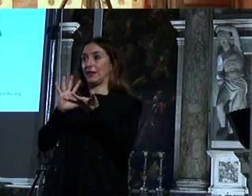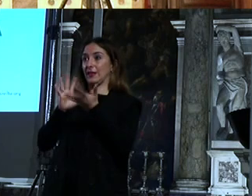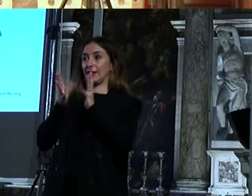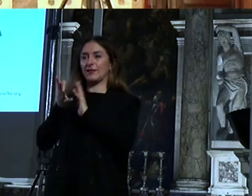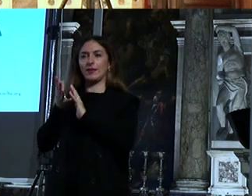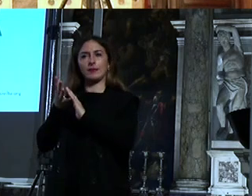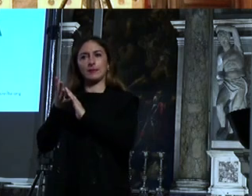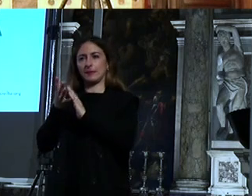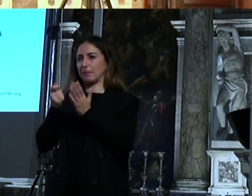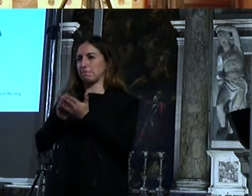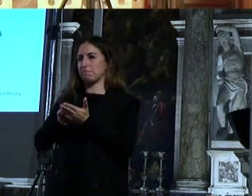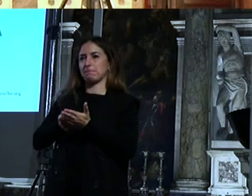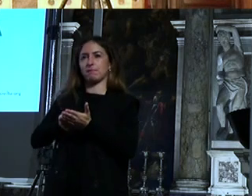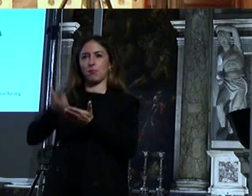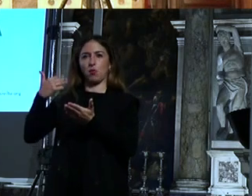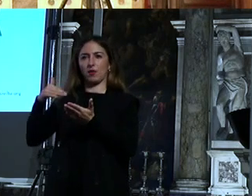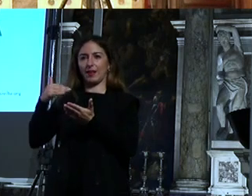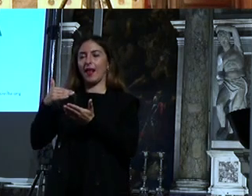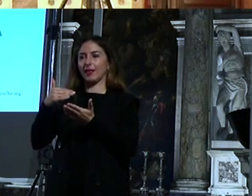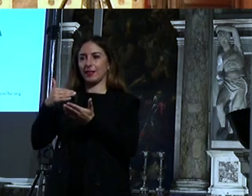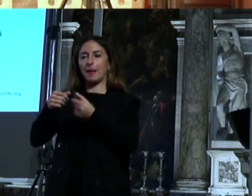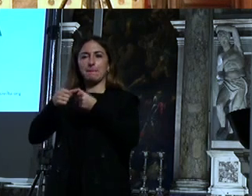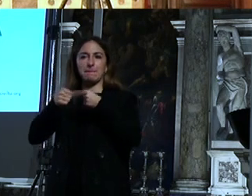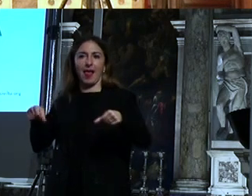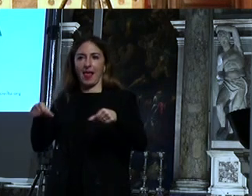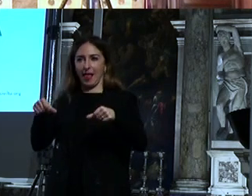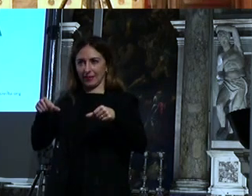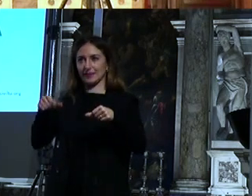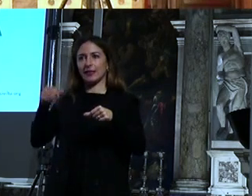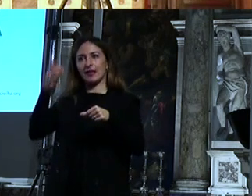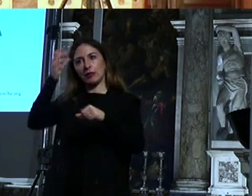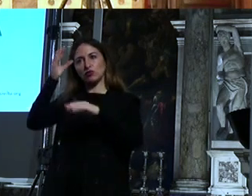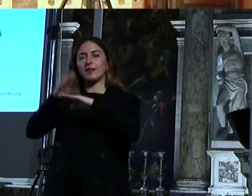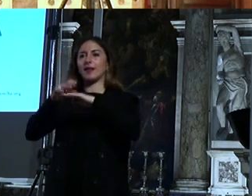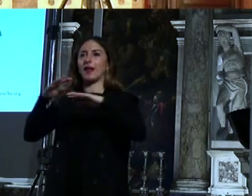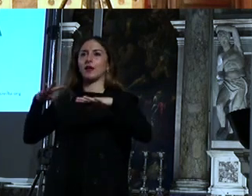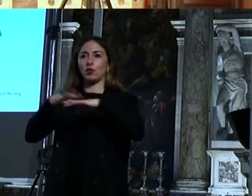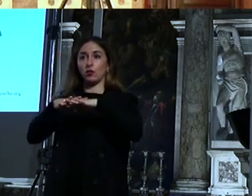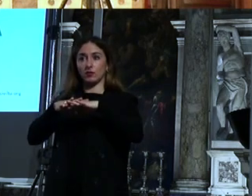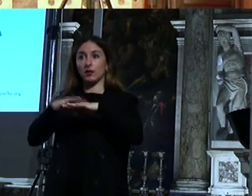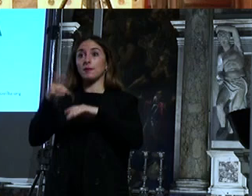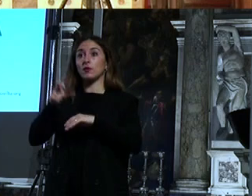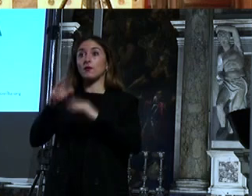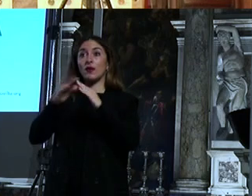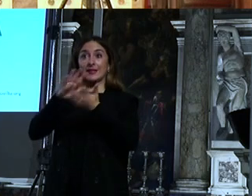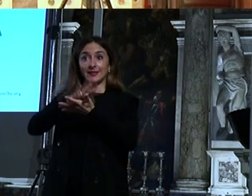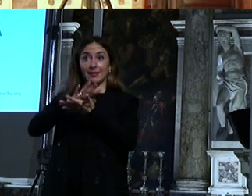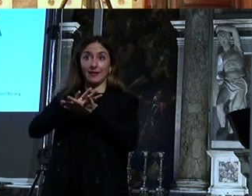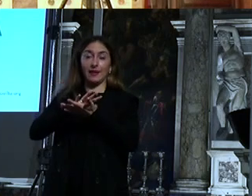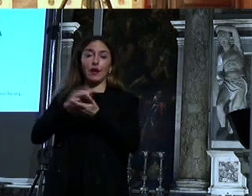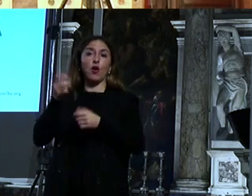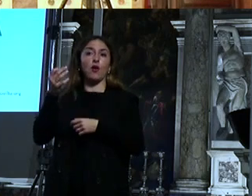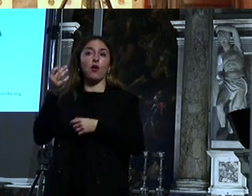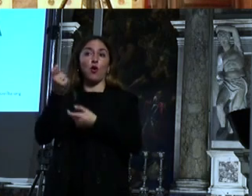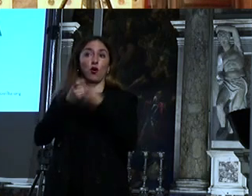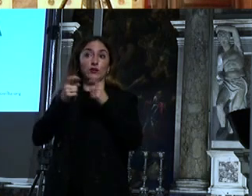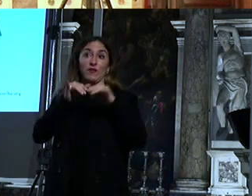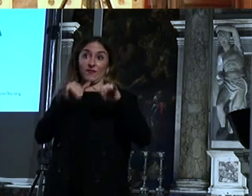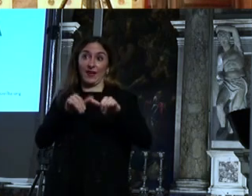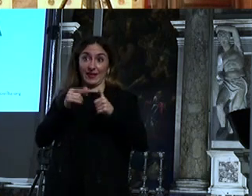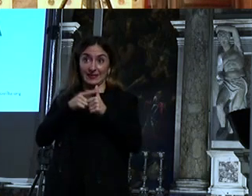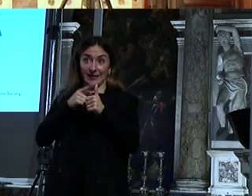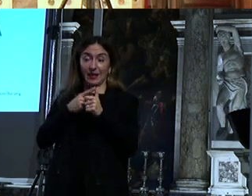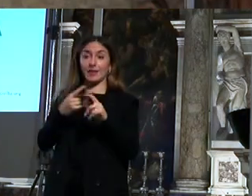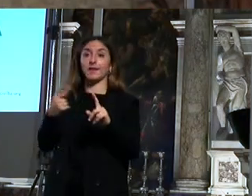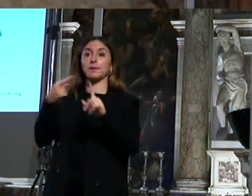strutturale, fondante di Incroci di Civiltà. Non solo perché è la casa editrice veneziana, ma perché